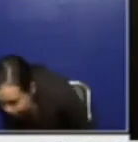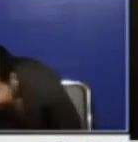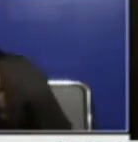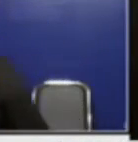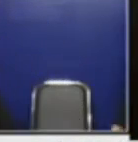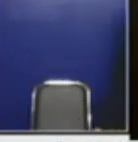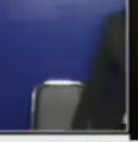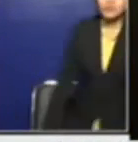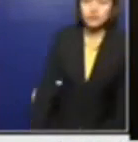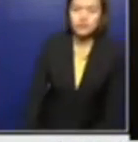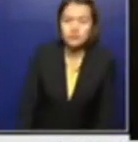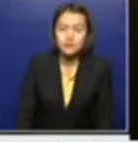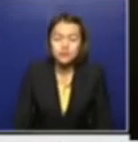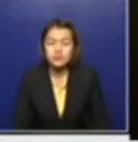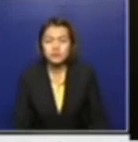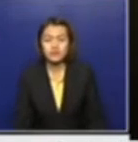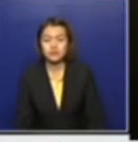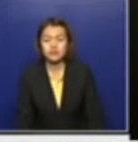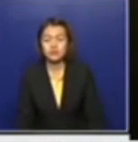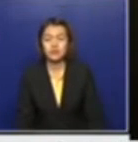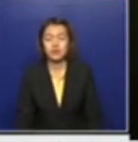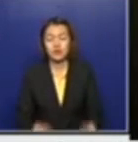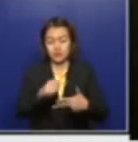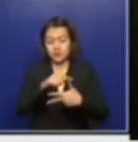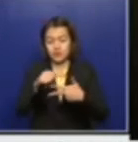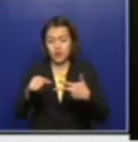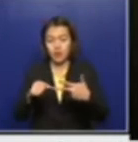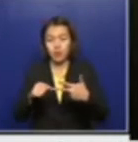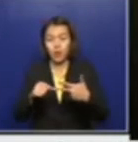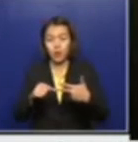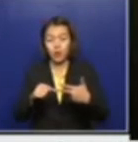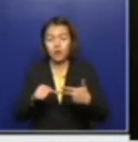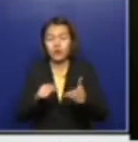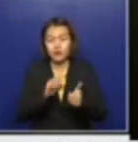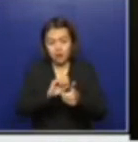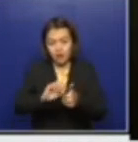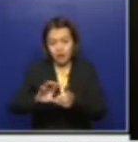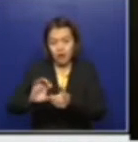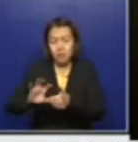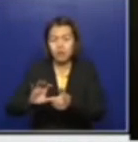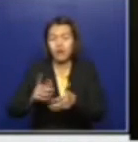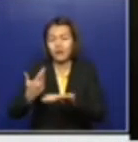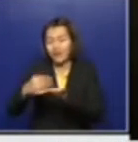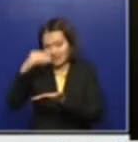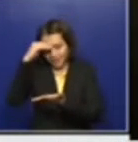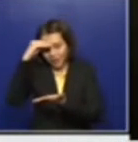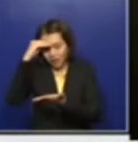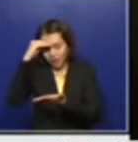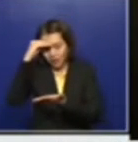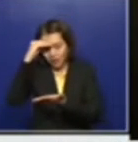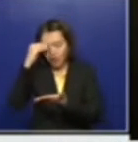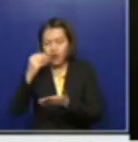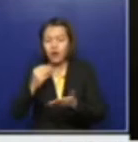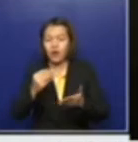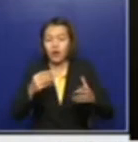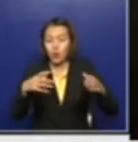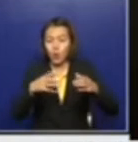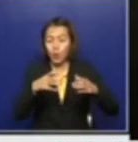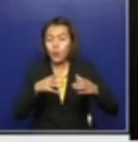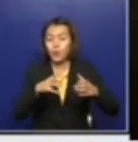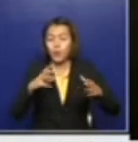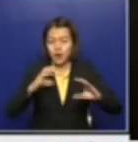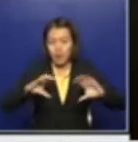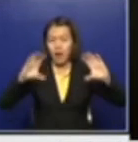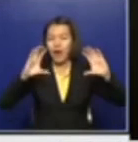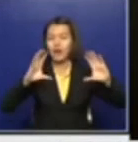ครับข้อเสนอ3ข้อที่นักศึกษาได้เสนอมา1คือยุบสภา2